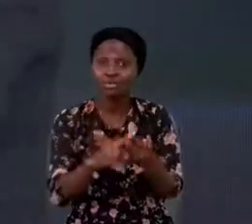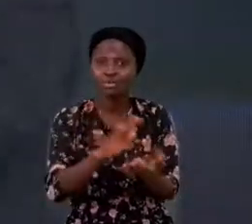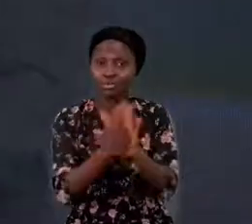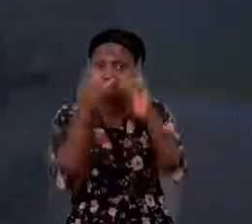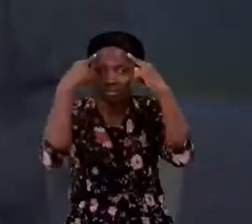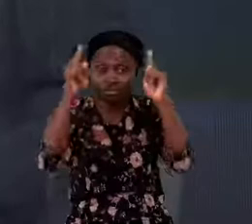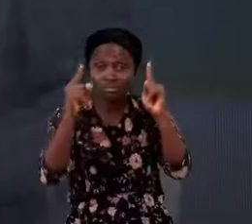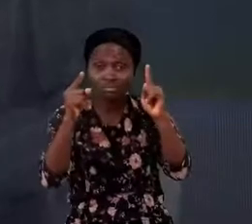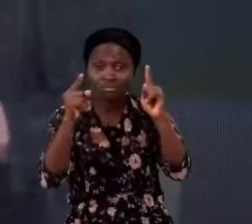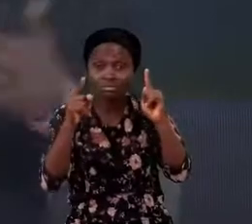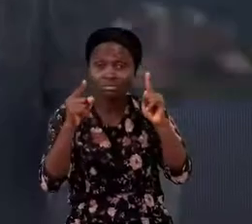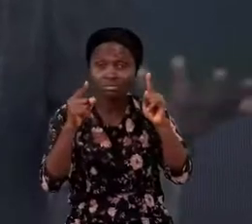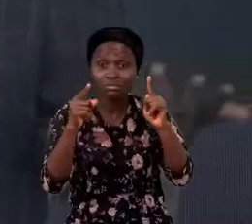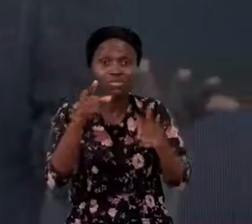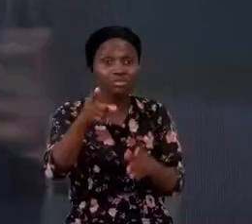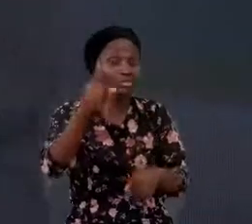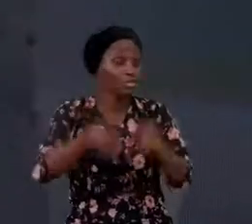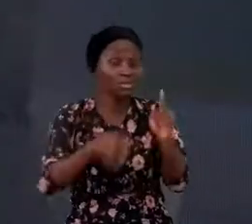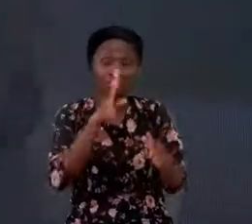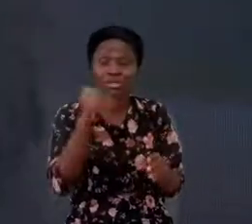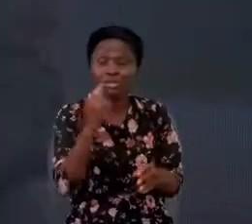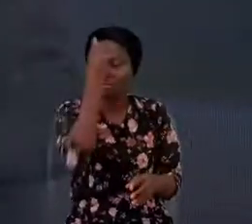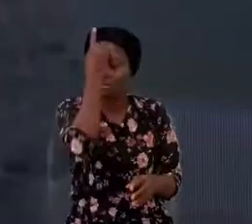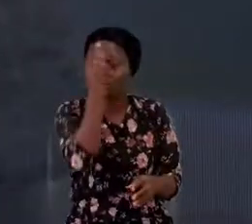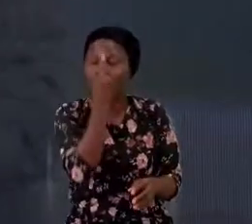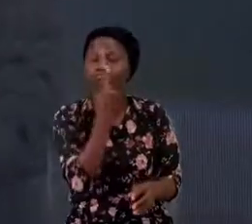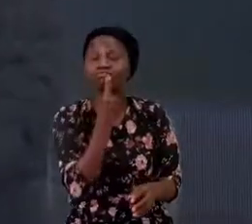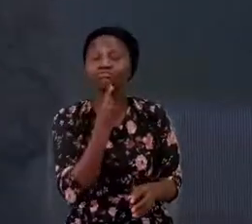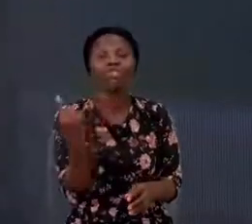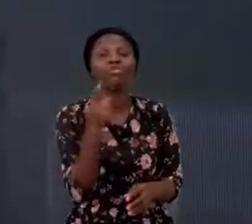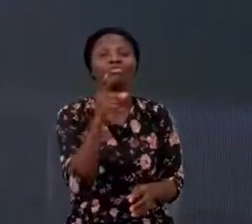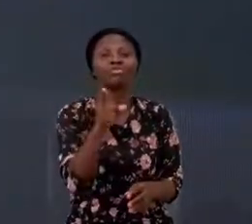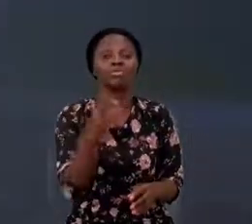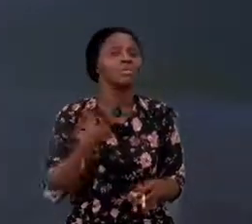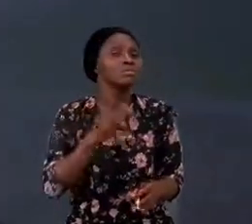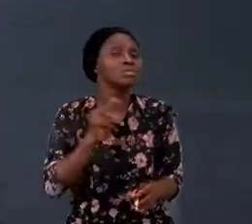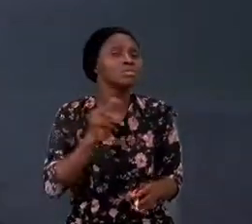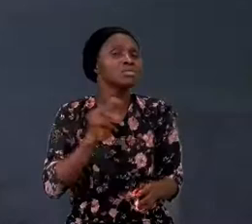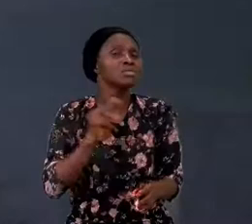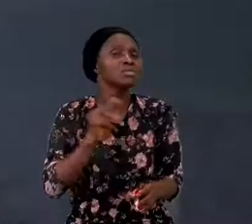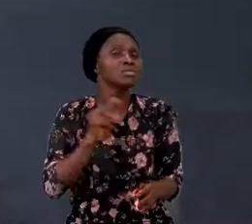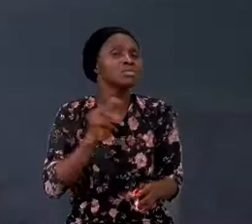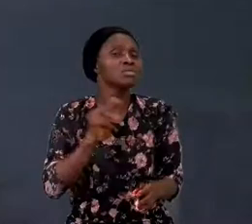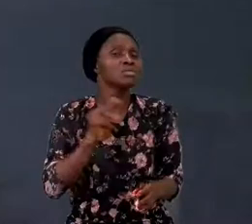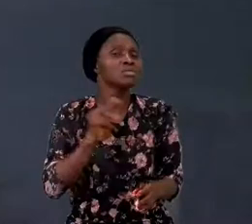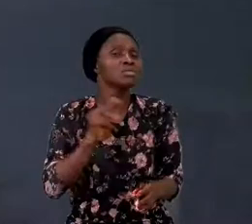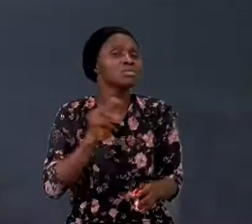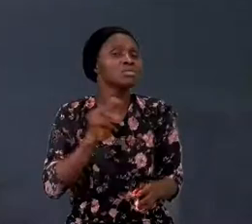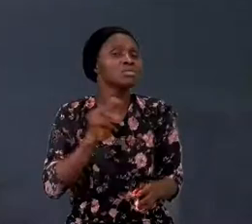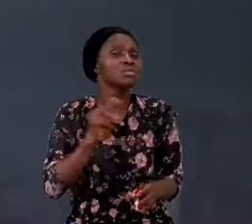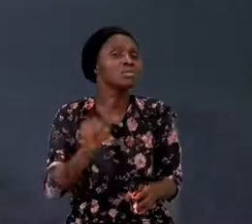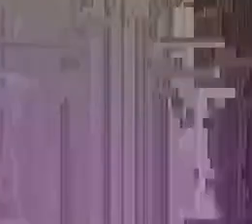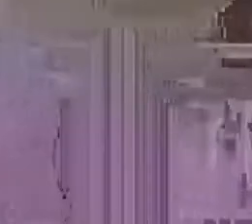besoin d'amour, de compréhension. Nous avons besoin de soutien. Nous avons besoin des mains de soutien. Et